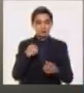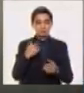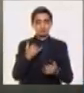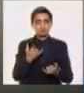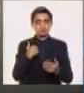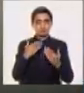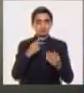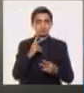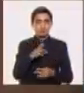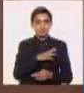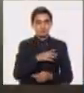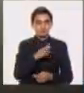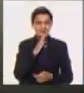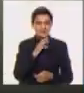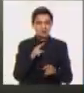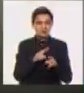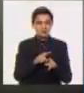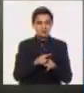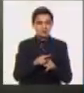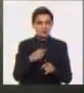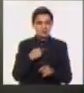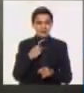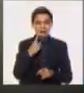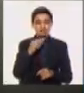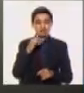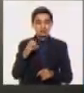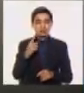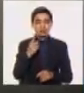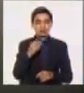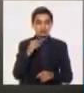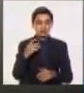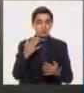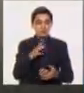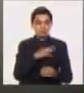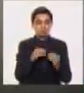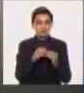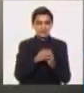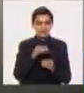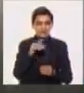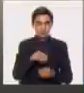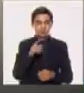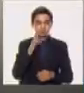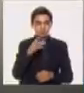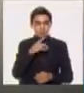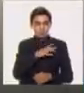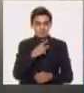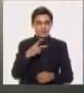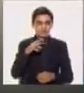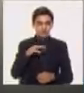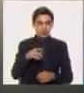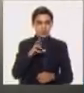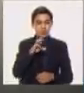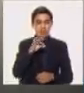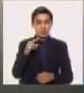бағана? Мен сөйлестім. Қарыңыз, мен часқа 1 сағат қанша дегенім? 15 дедіңіз, дұрыс па? 20 мың бірақ 15-ке болады дедіңіз. Иә. Боди массаж